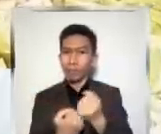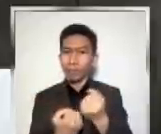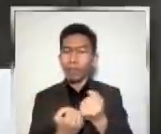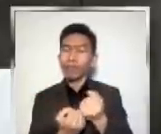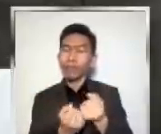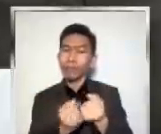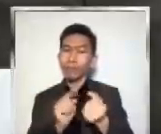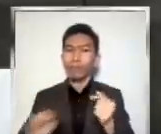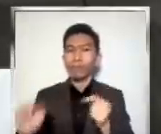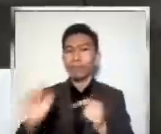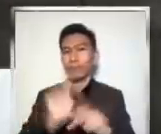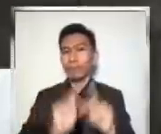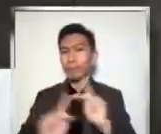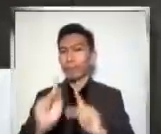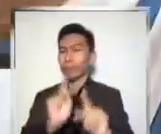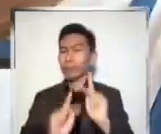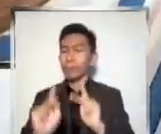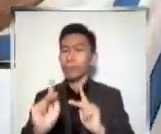stranded individuals araw-araw.